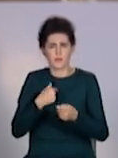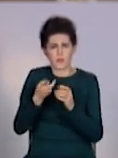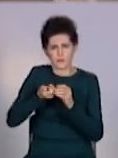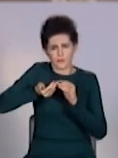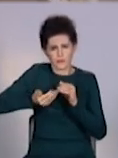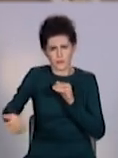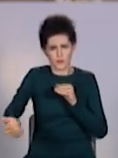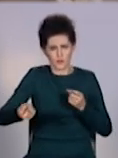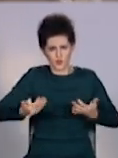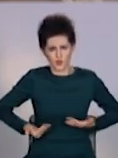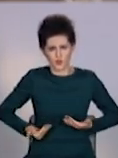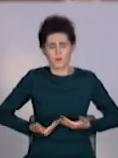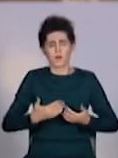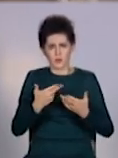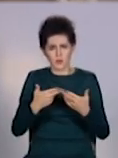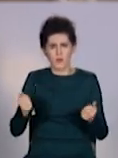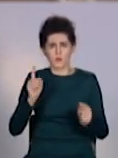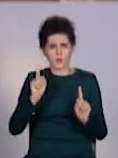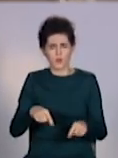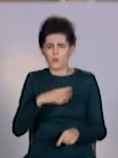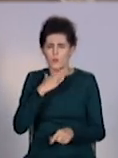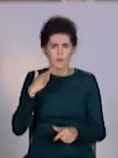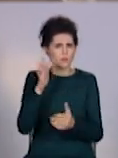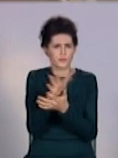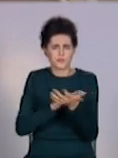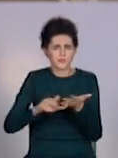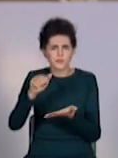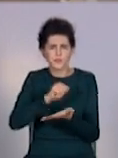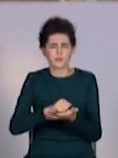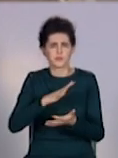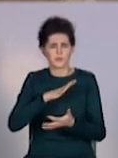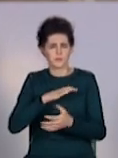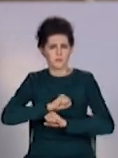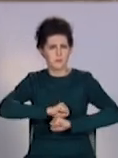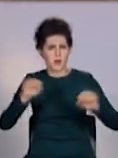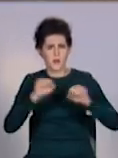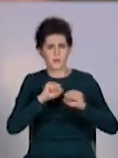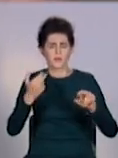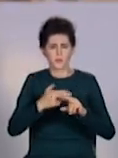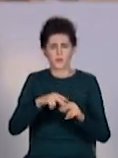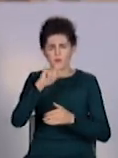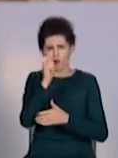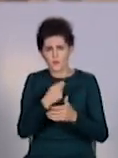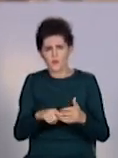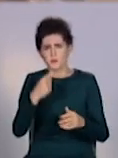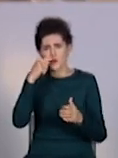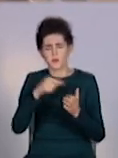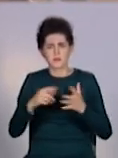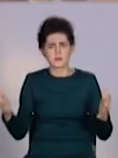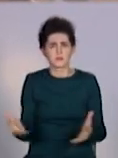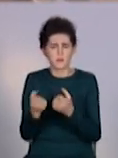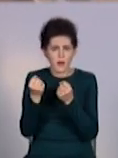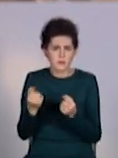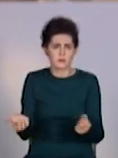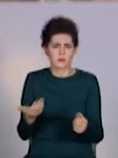вулиця Островського. Там нас теж багато прилітало, теж прям попало прям під окно, вважаю, що син спав в спальні. Хочу,